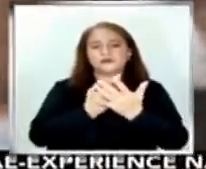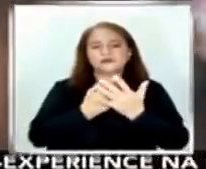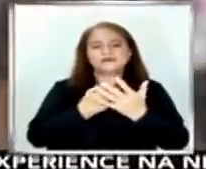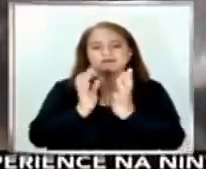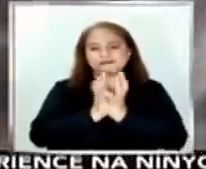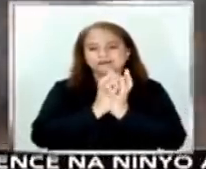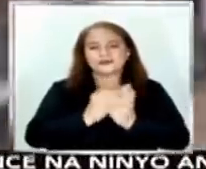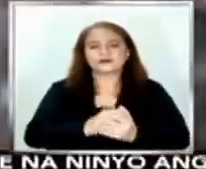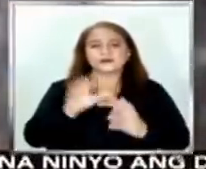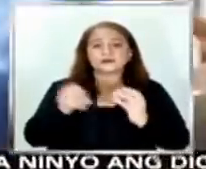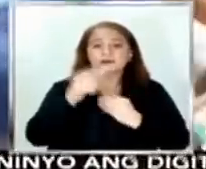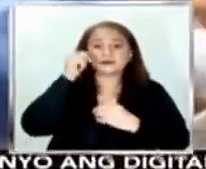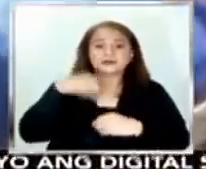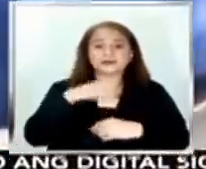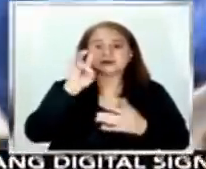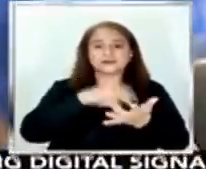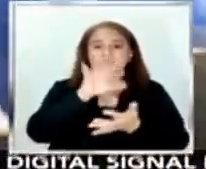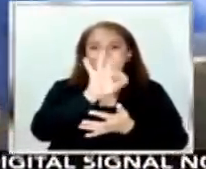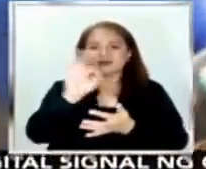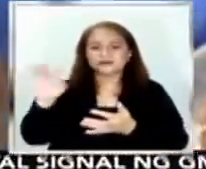7,999 kahapon. Pumalo na sa